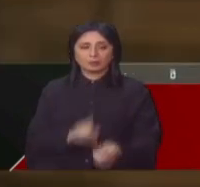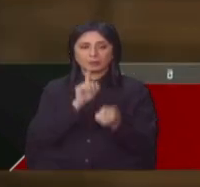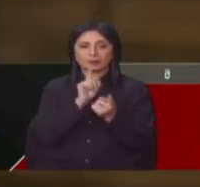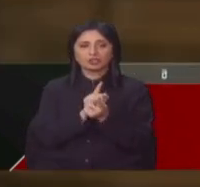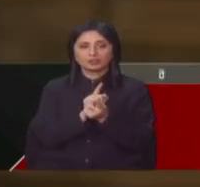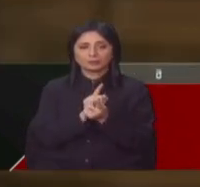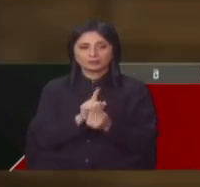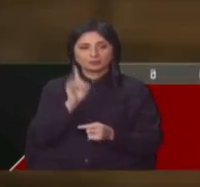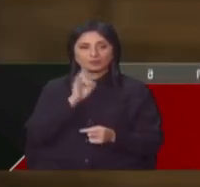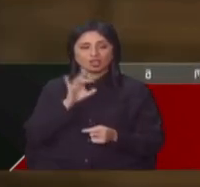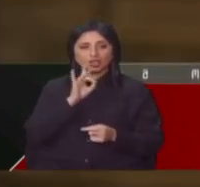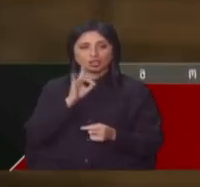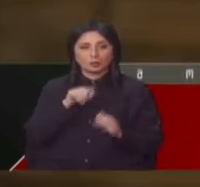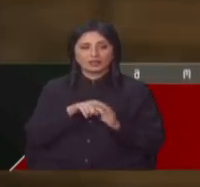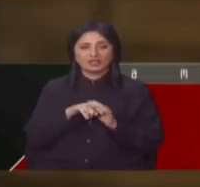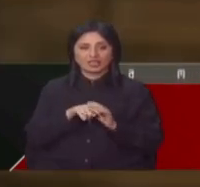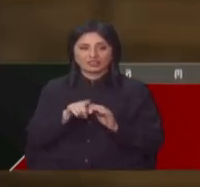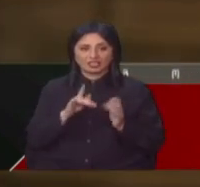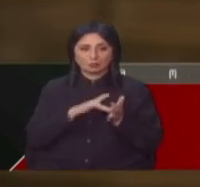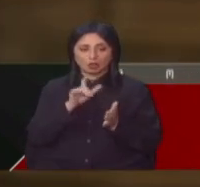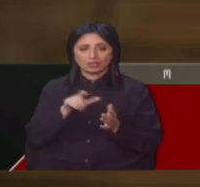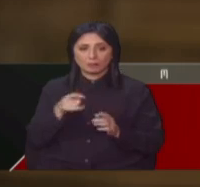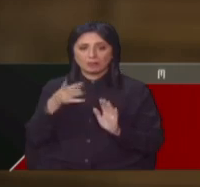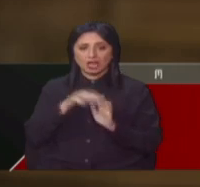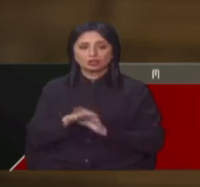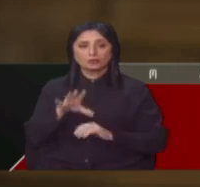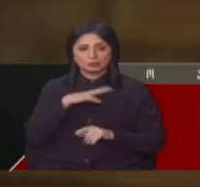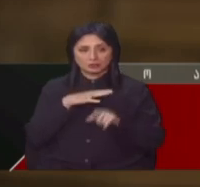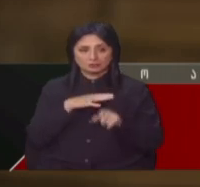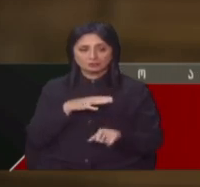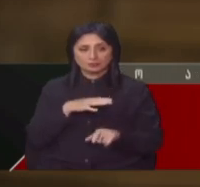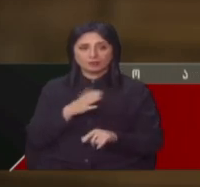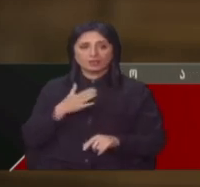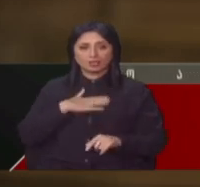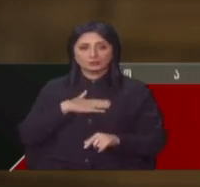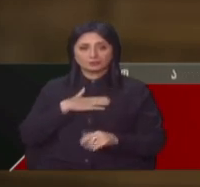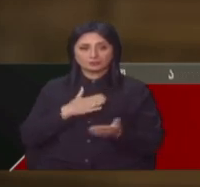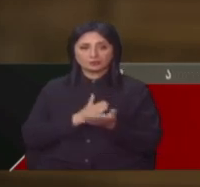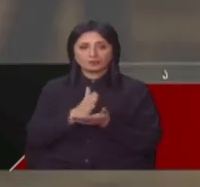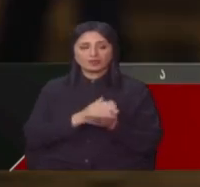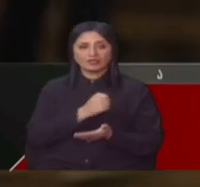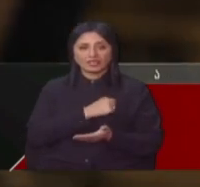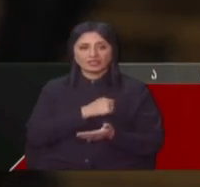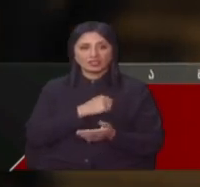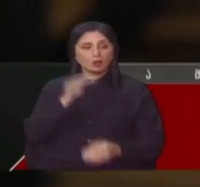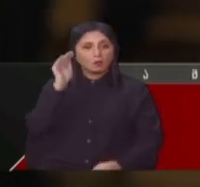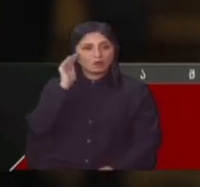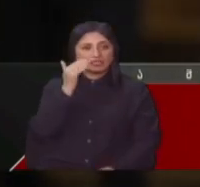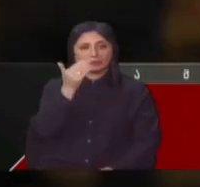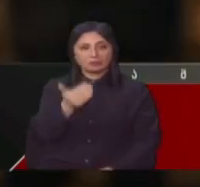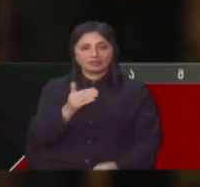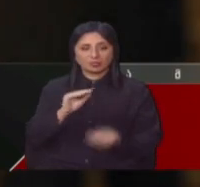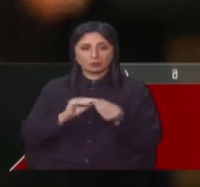Შევხვდით დროებით დევნილ მოსახლეობას, მათ შორის იმყოფებოდნენ ჩვენი ვეტერანებიც, მოვისმინეთ